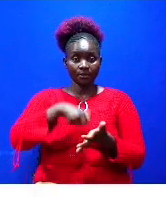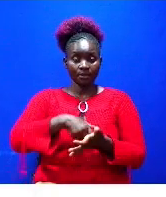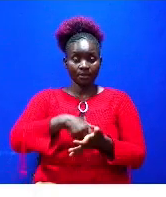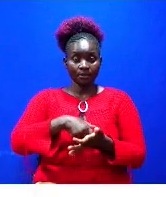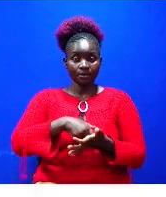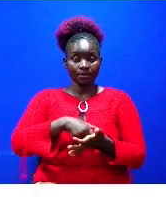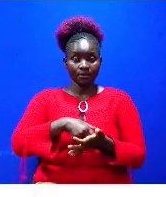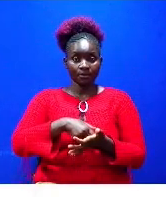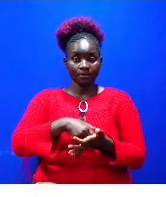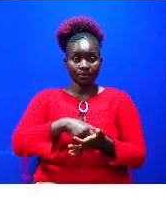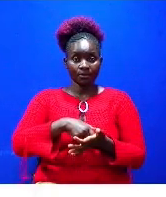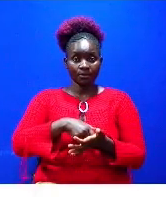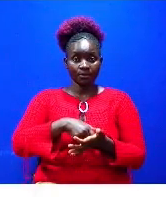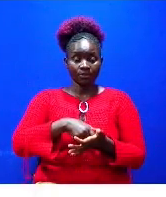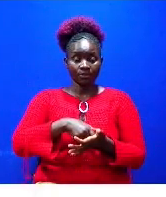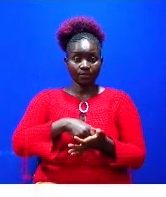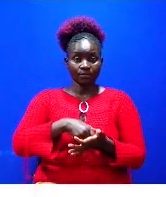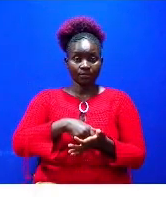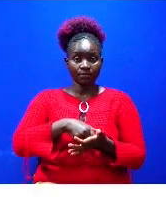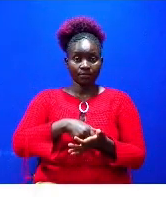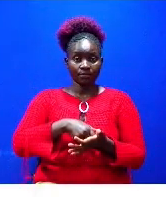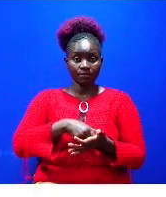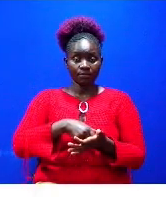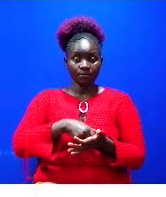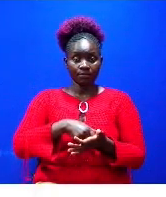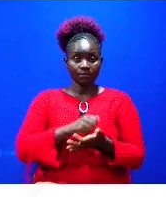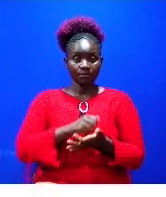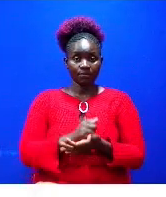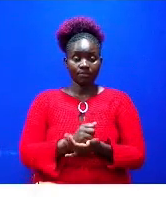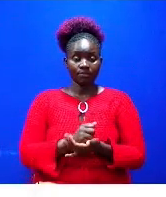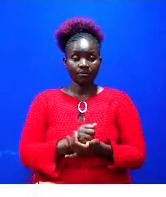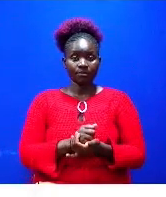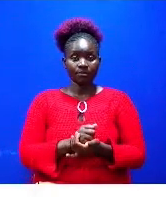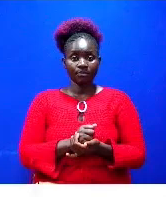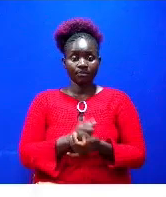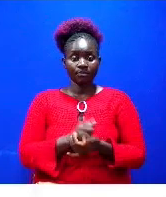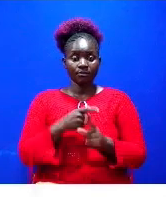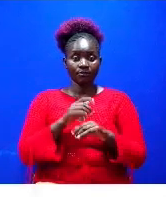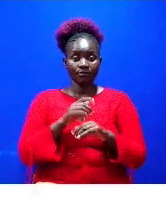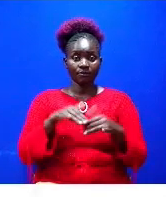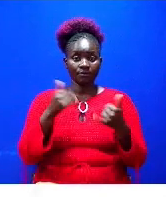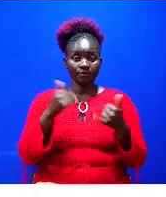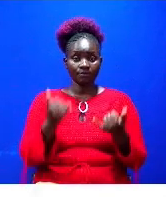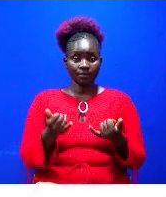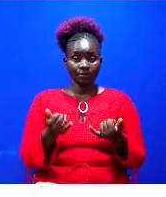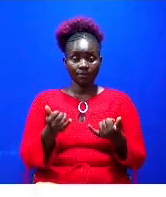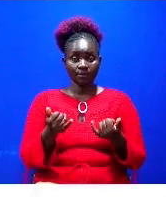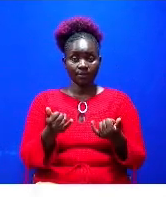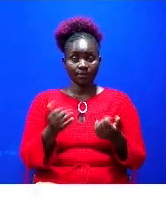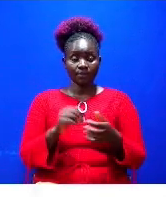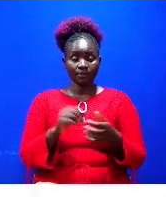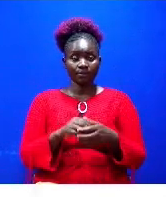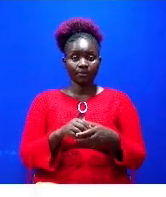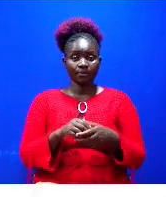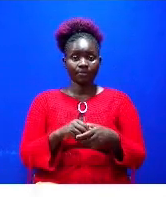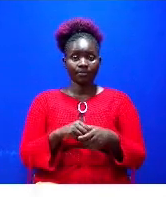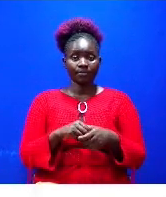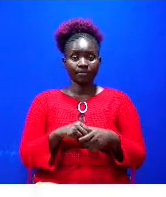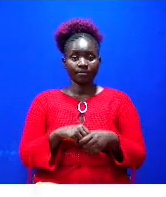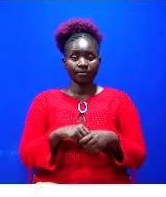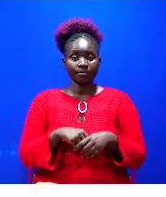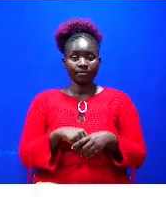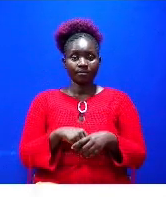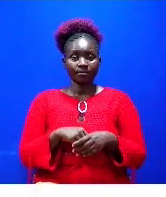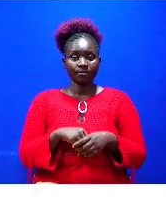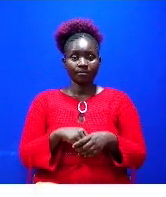kumu wako more. Eki onga tiro vaiga. Kwa wano kuruweli munguano ina bako nyakuewa chana kwenye weda inga. Nje nakara